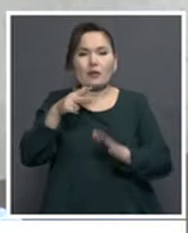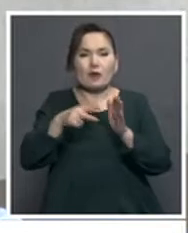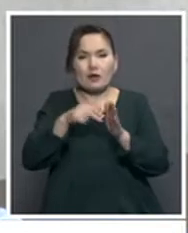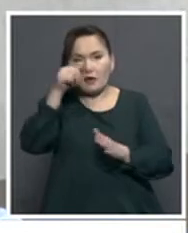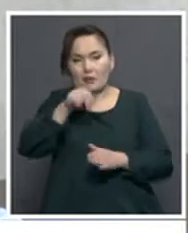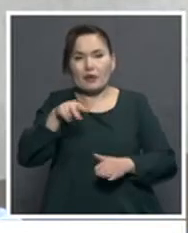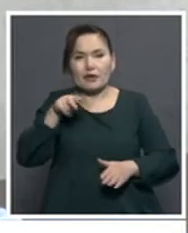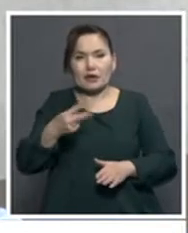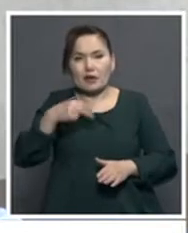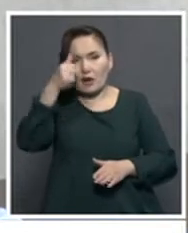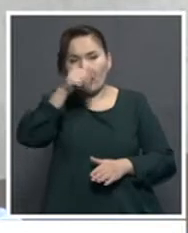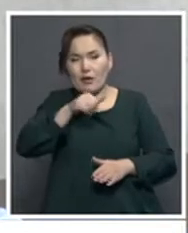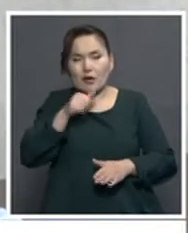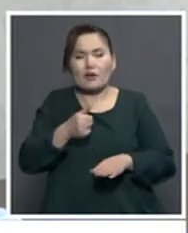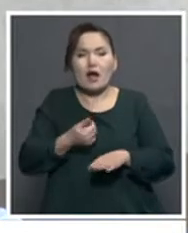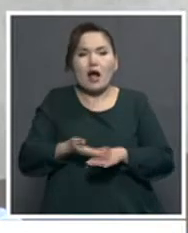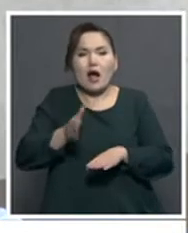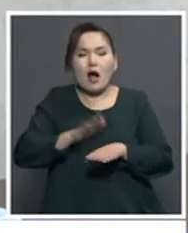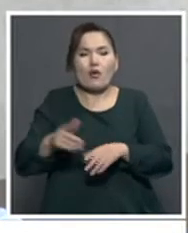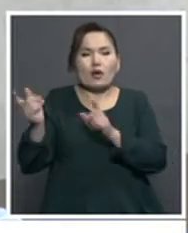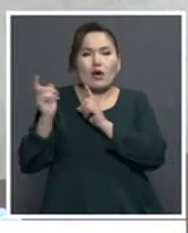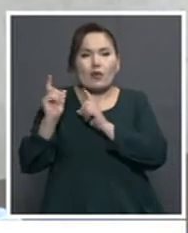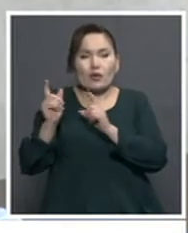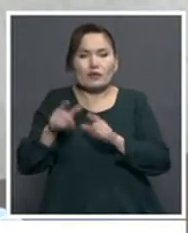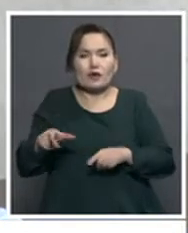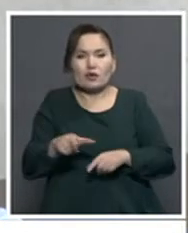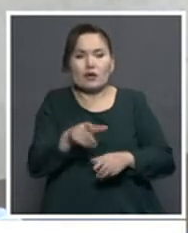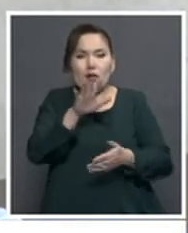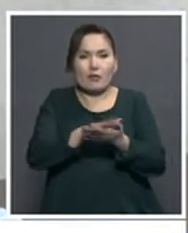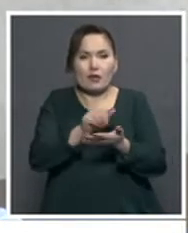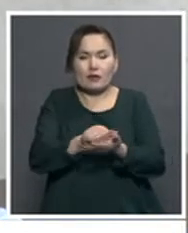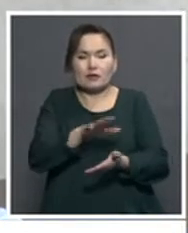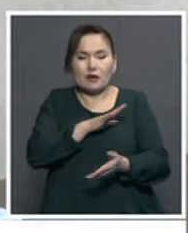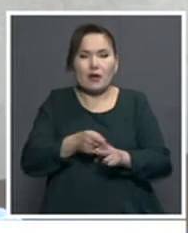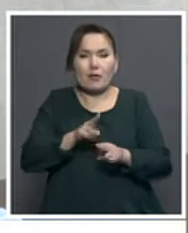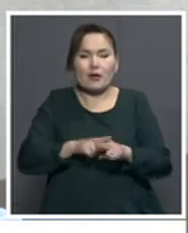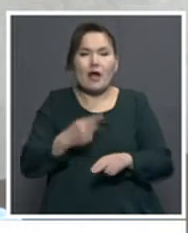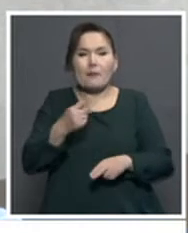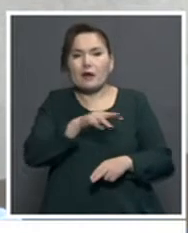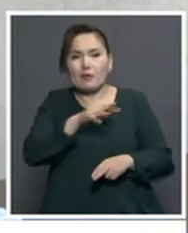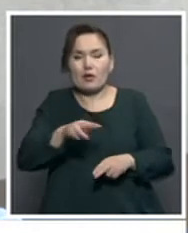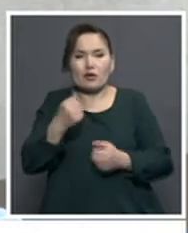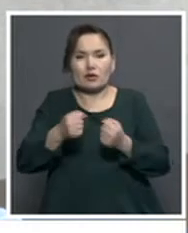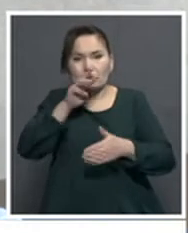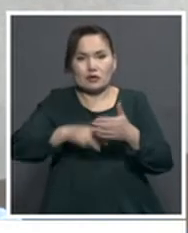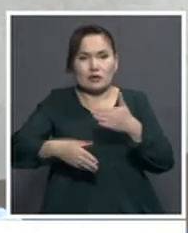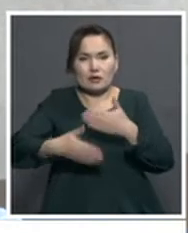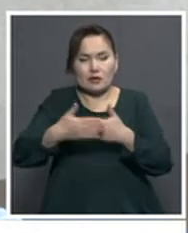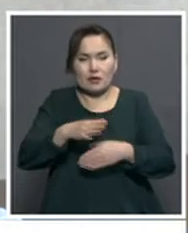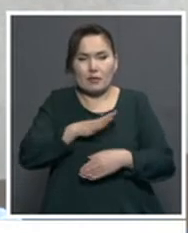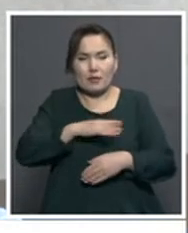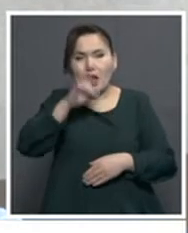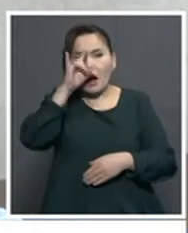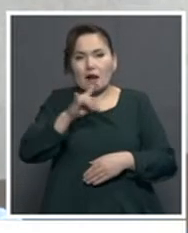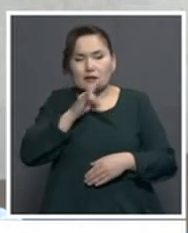2018-20 жылдары келтірген зияны 11 миллиардқа жуық теңгені құраса, тек 1 миллиардтан астам теңге ғана айыппұл салынған. Өз кезегінде